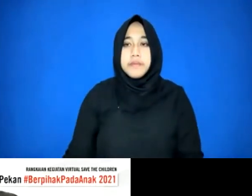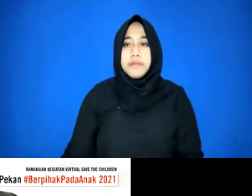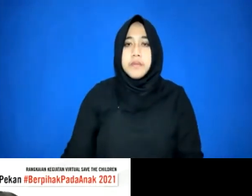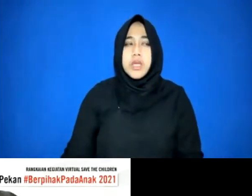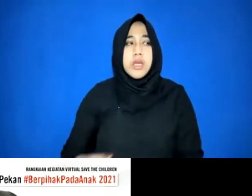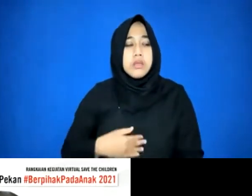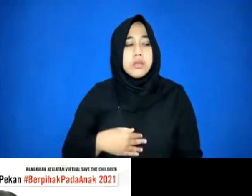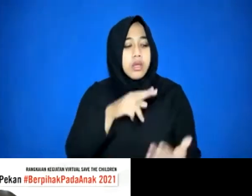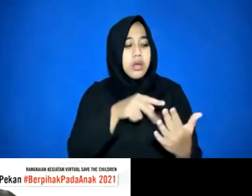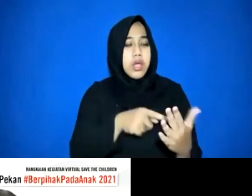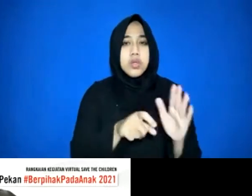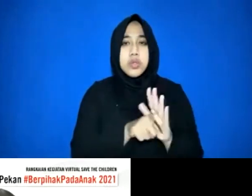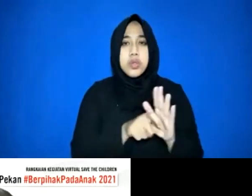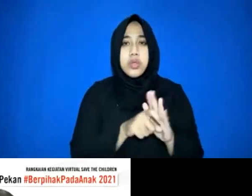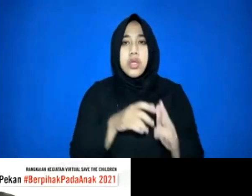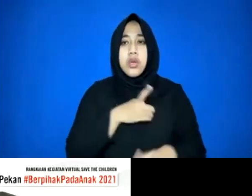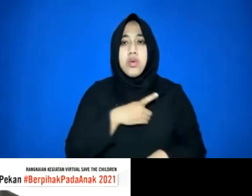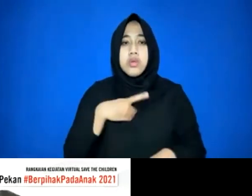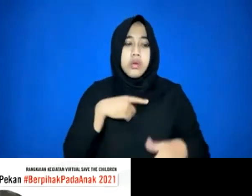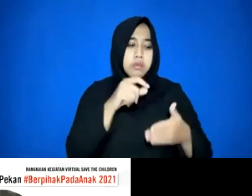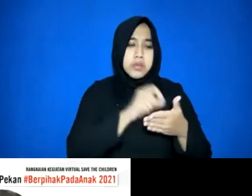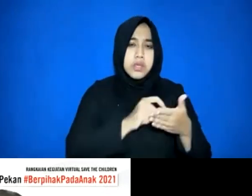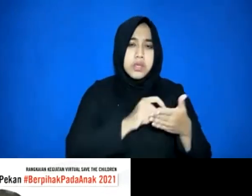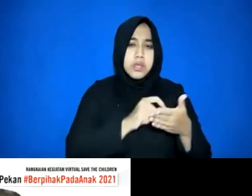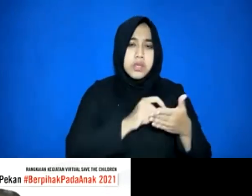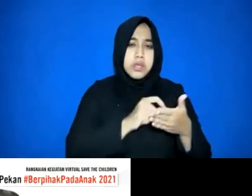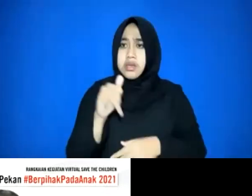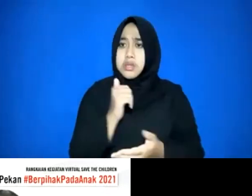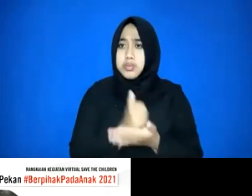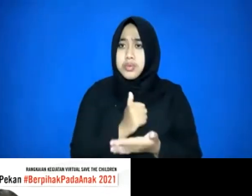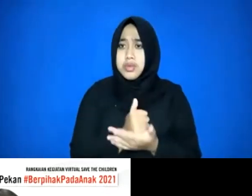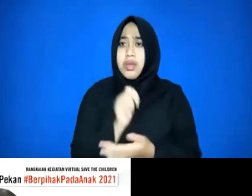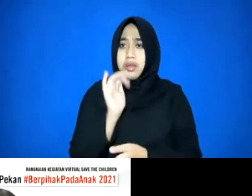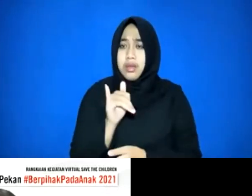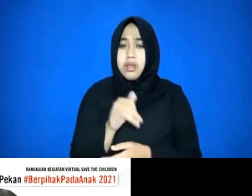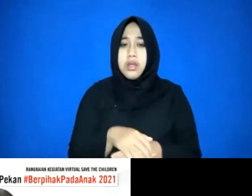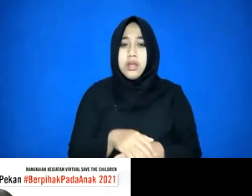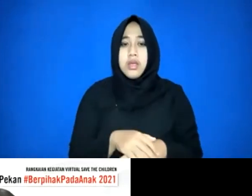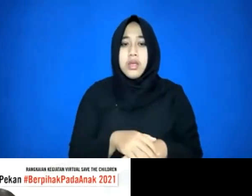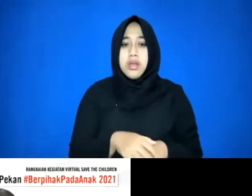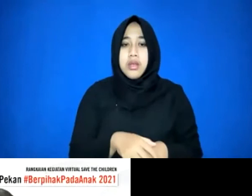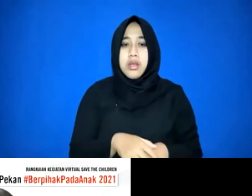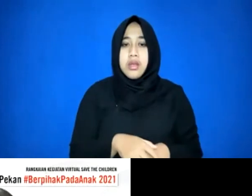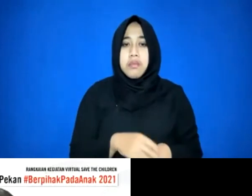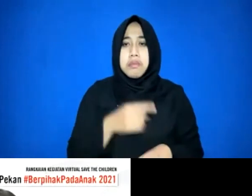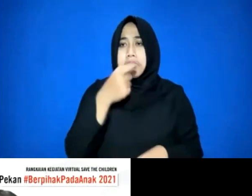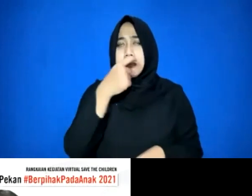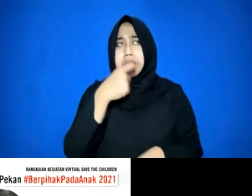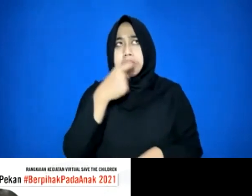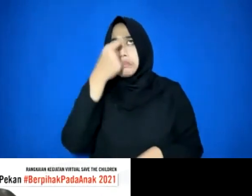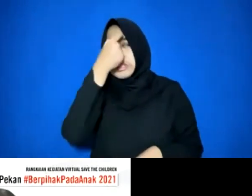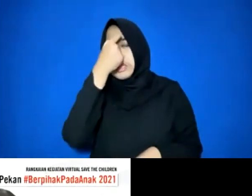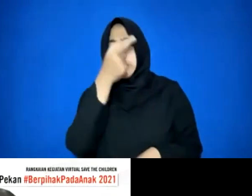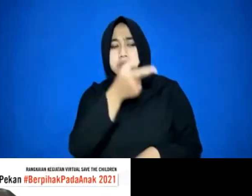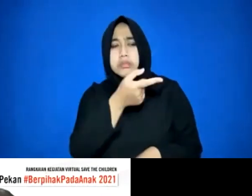lihat misalnya kalau dokter mencatatkan juga nggak panjang-panjang sebenarnya kan, istilah tertentu, penyakit tertentu kayak gitu. Tapi